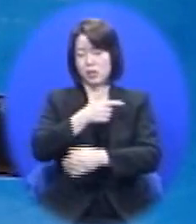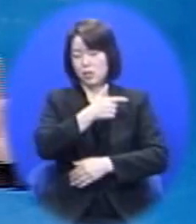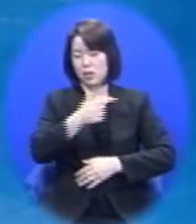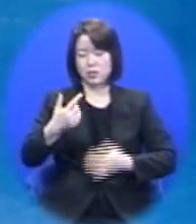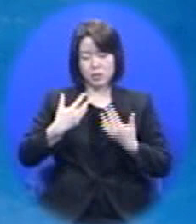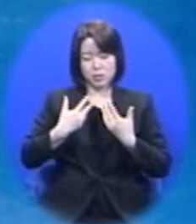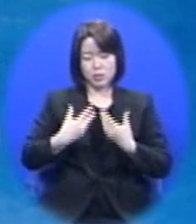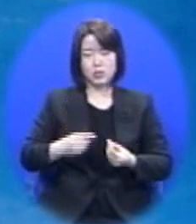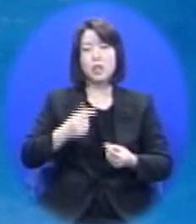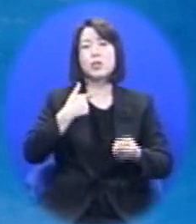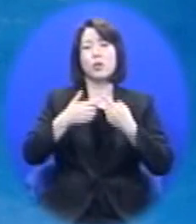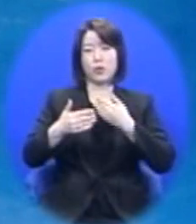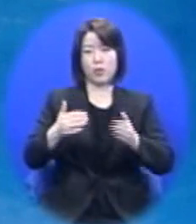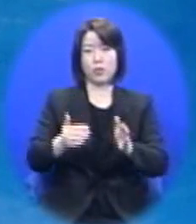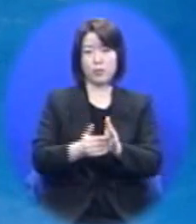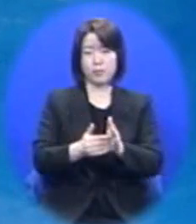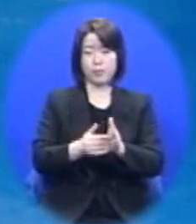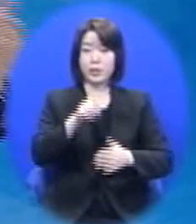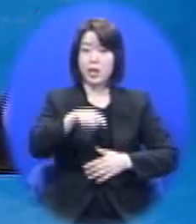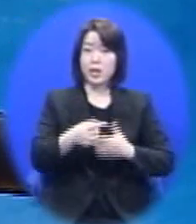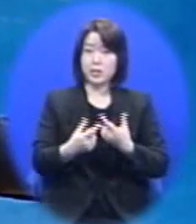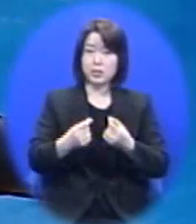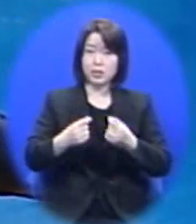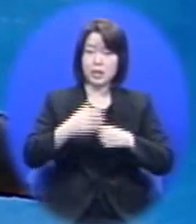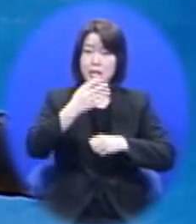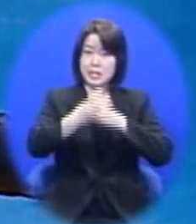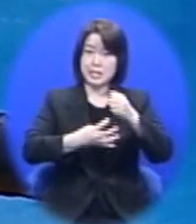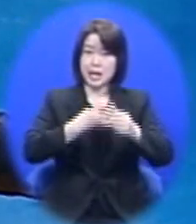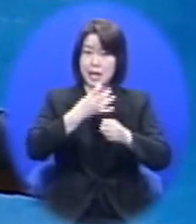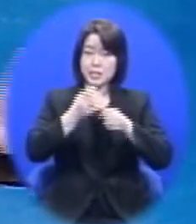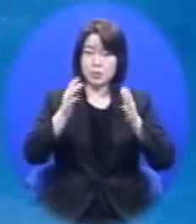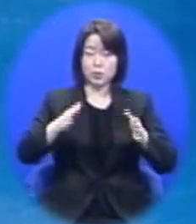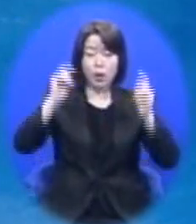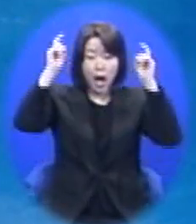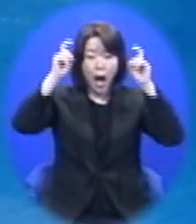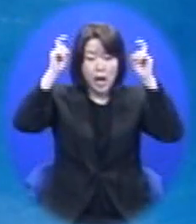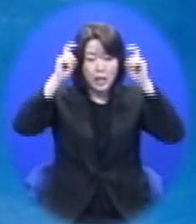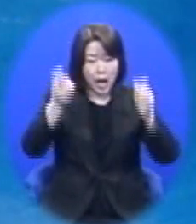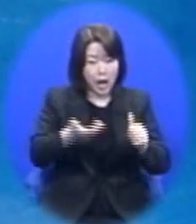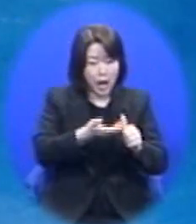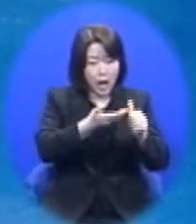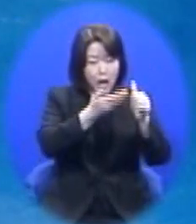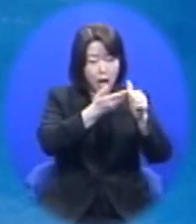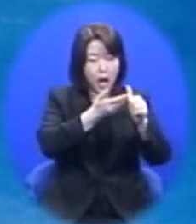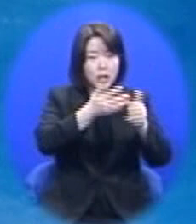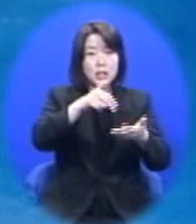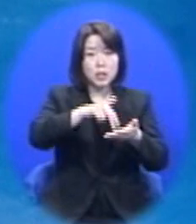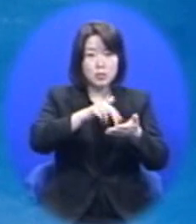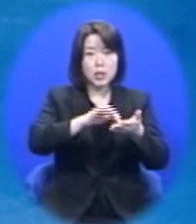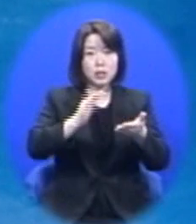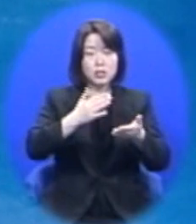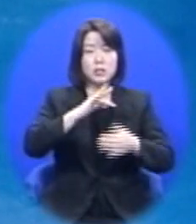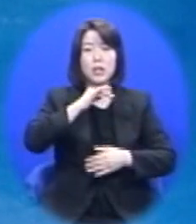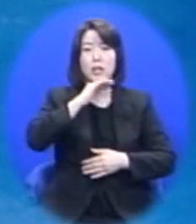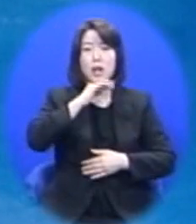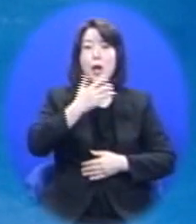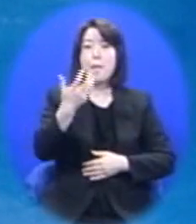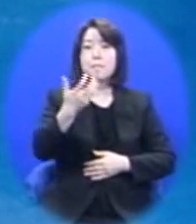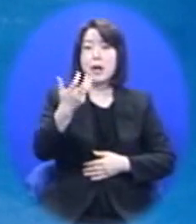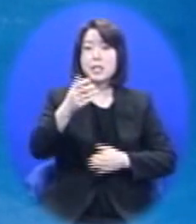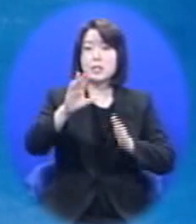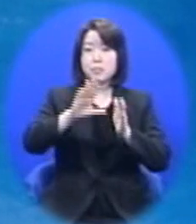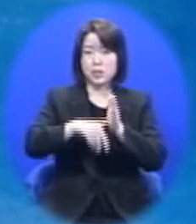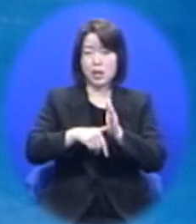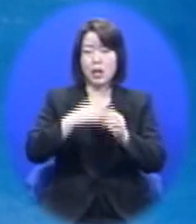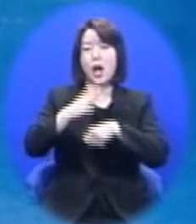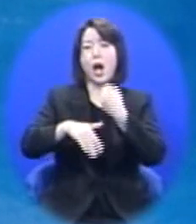경험해요. 그렇게 40년 동안 양을 치고 살다가 80세가 되었을 때 하나님을 만납니다.